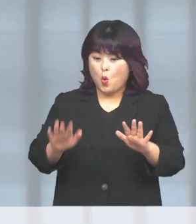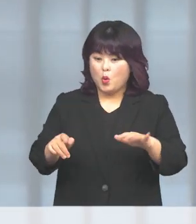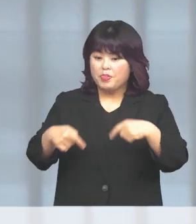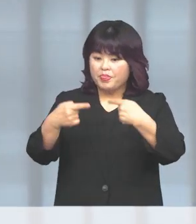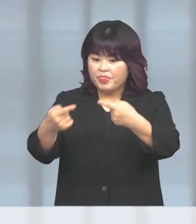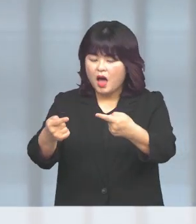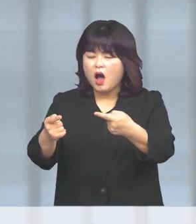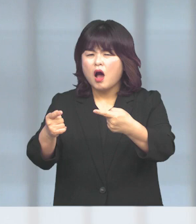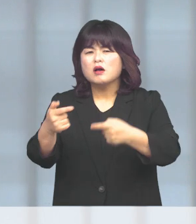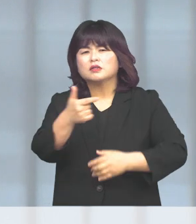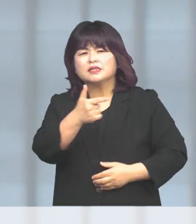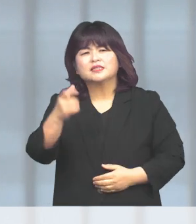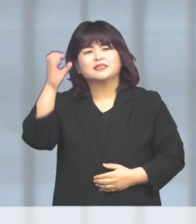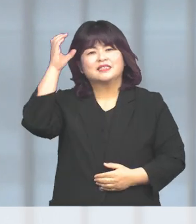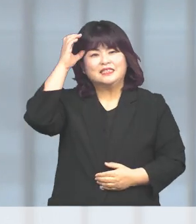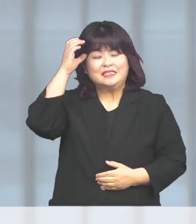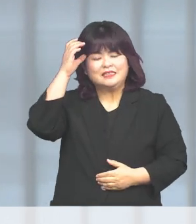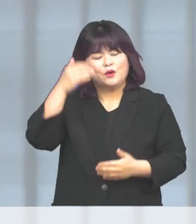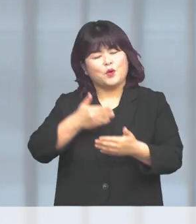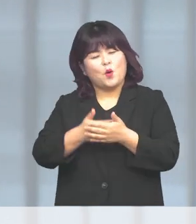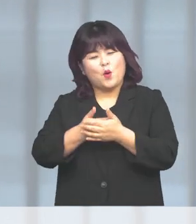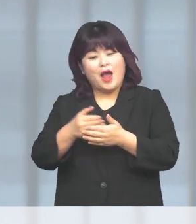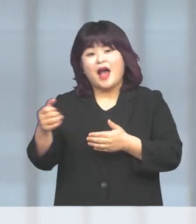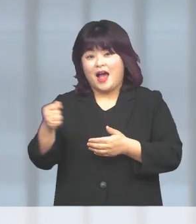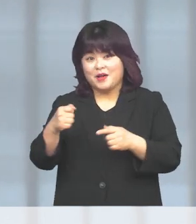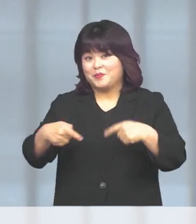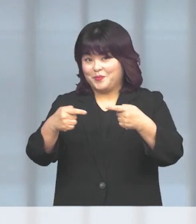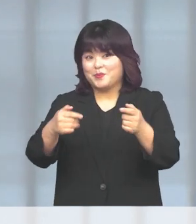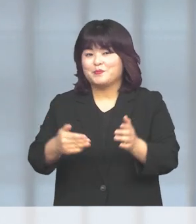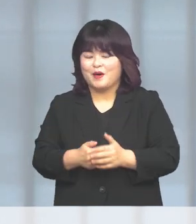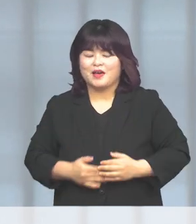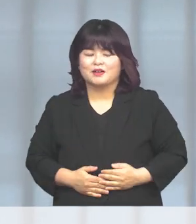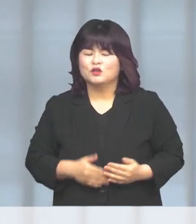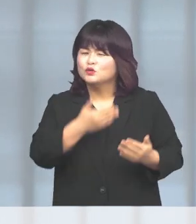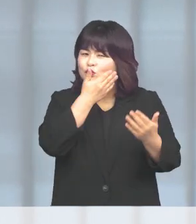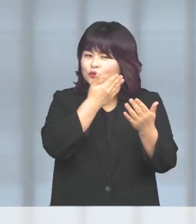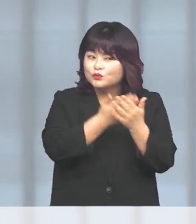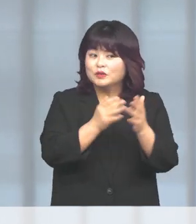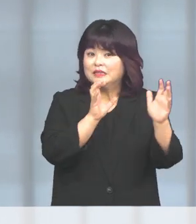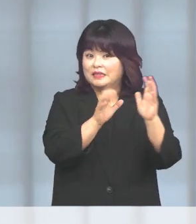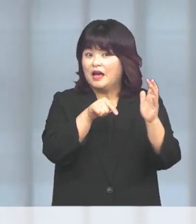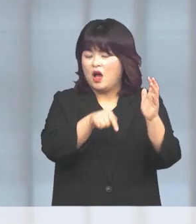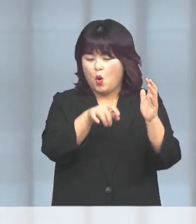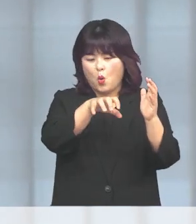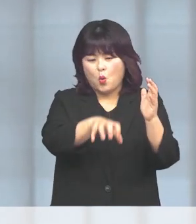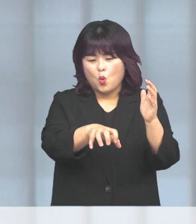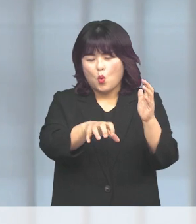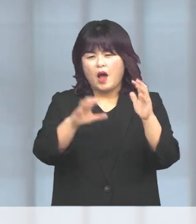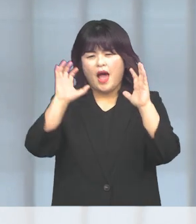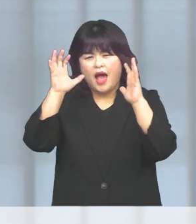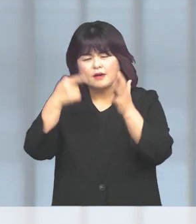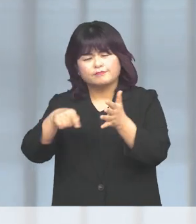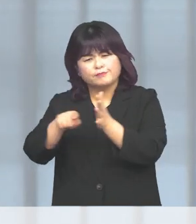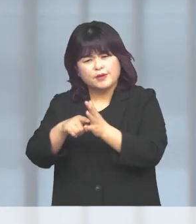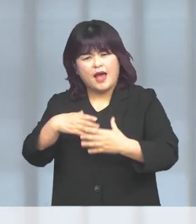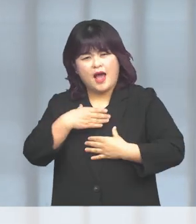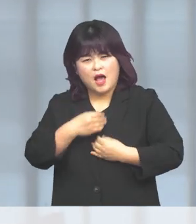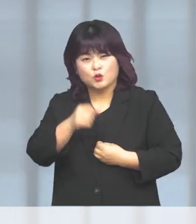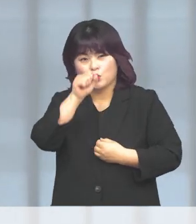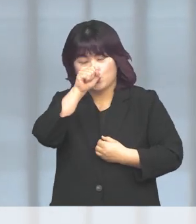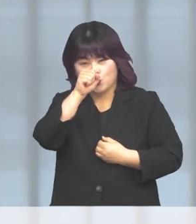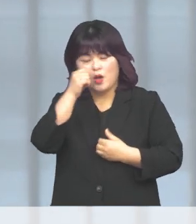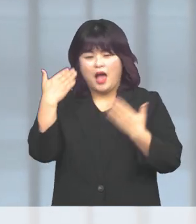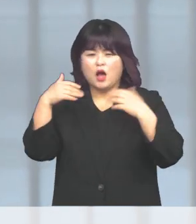간담회 자리에 큰 기대와 설레임을 가지고 왔습니다. 귀한 간담회 자리인 만큼 우리 아이들에게 안전하고